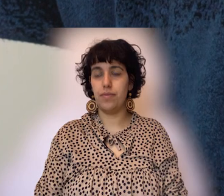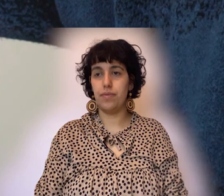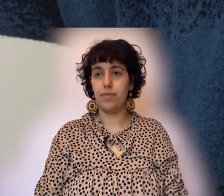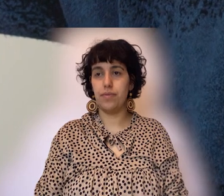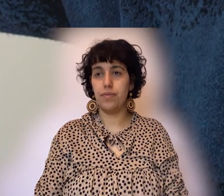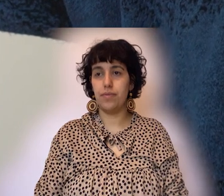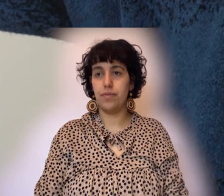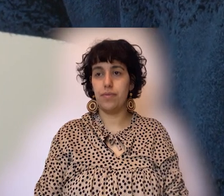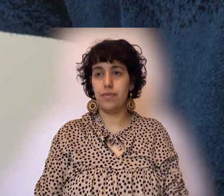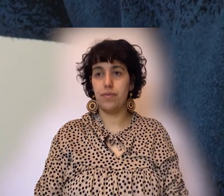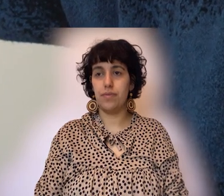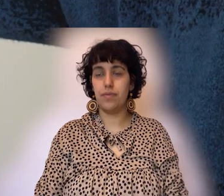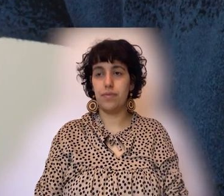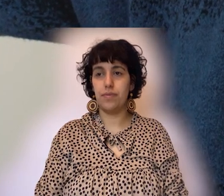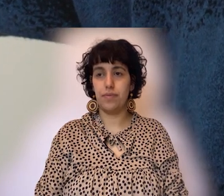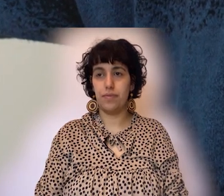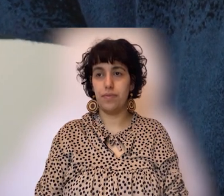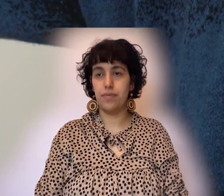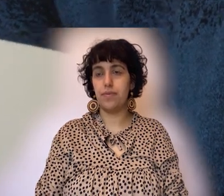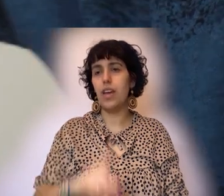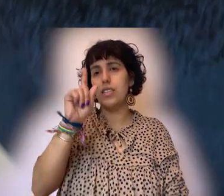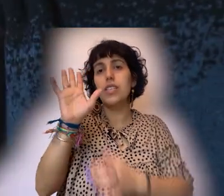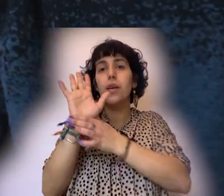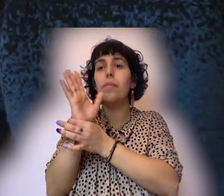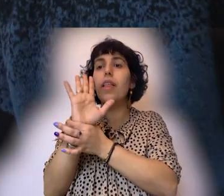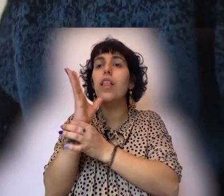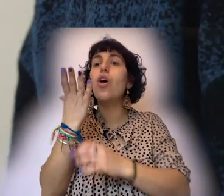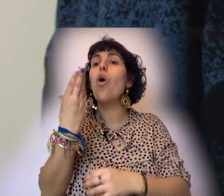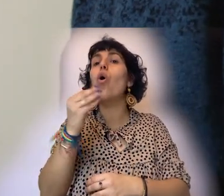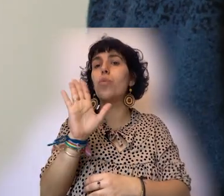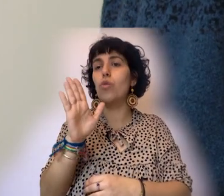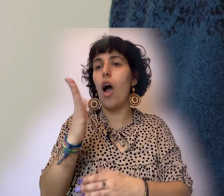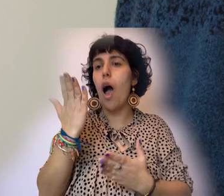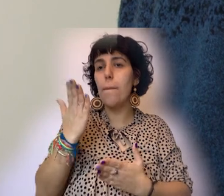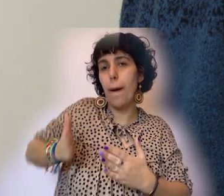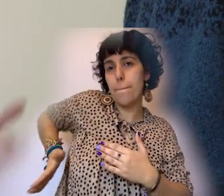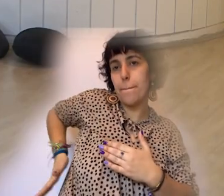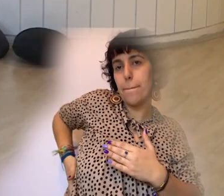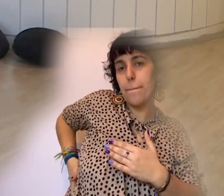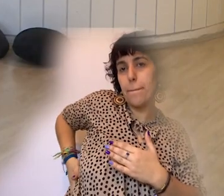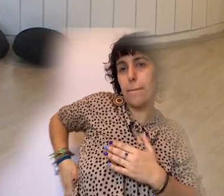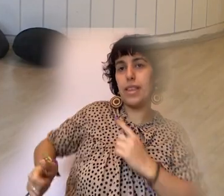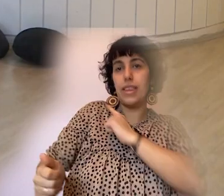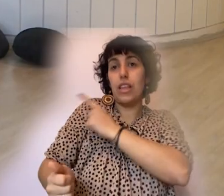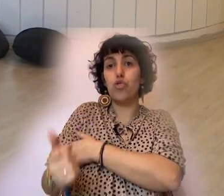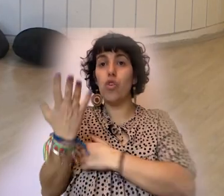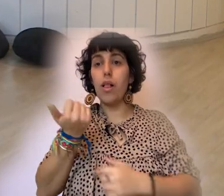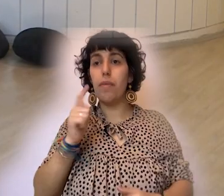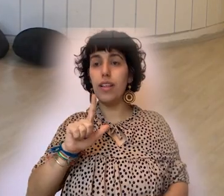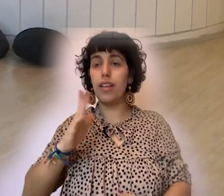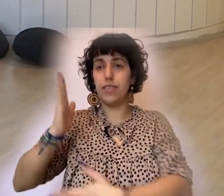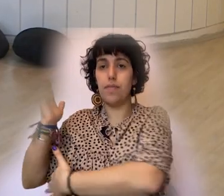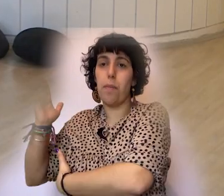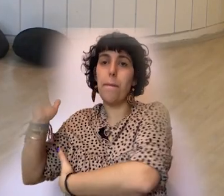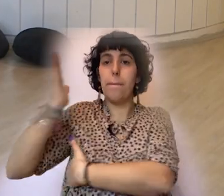Ama eğer bilimin ve gövdemin gücünü de bu meseleye dair edersen şu an konu ittirse biliyorum Bu da kullanabilecek